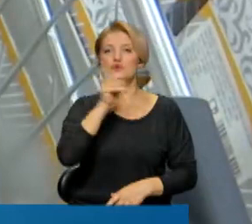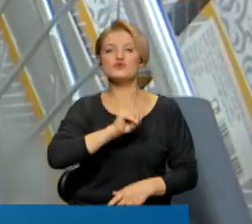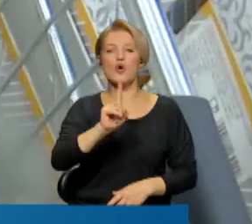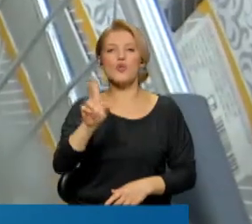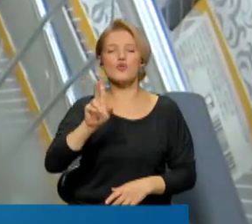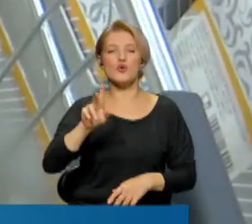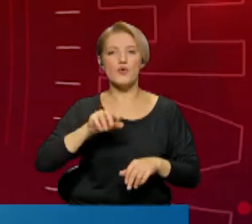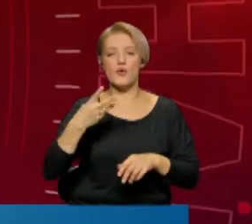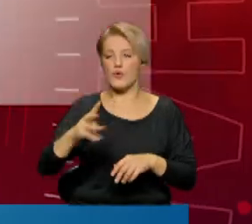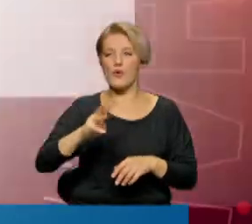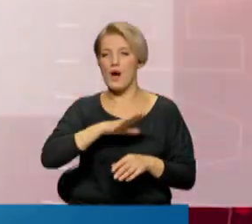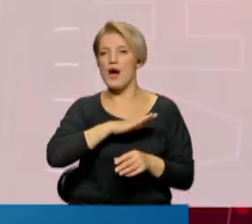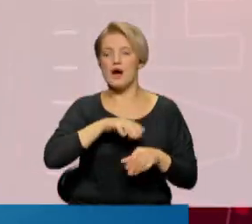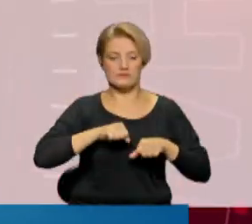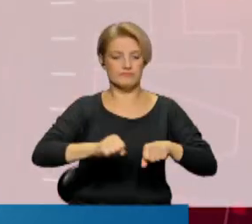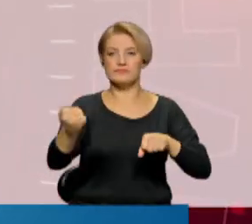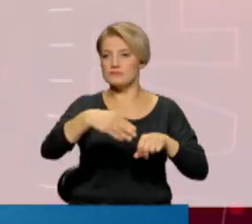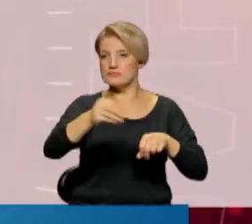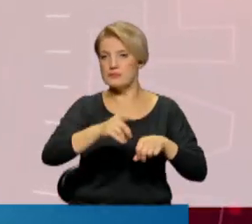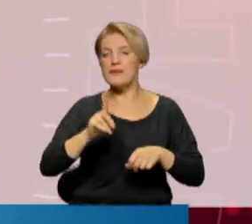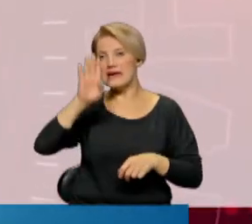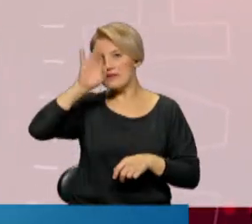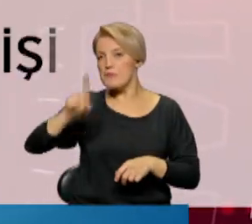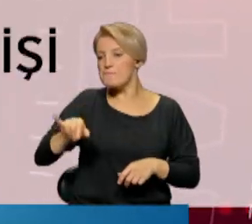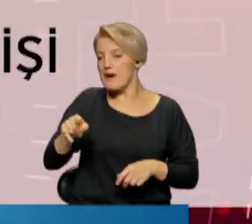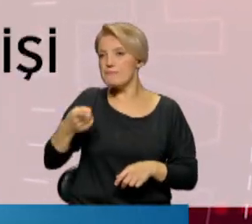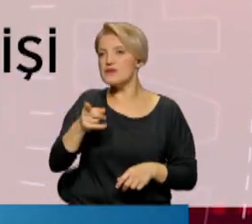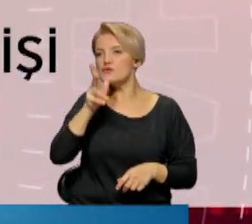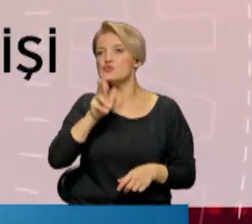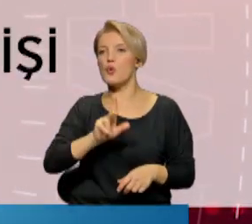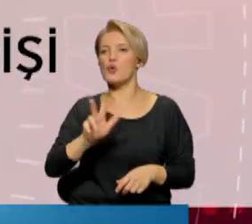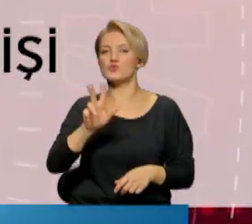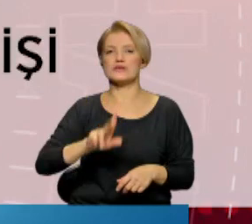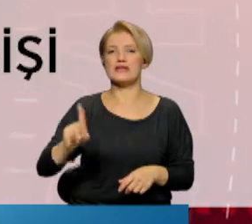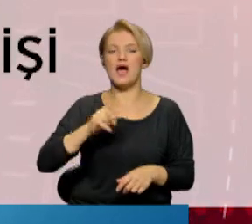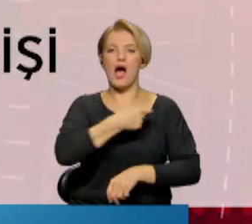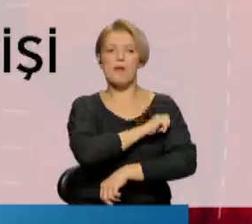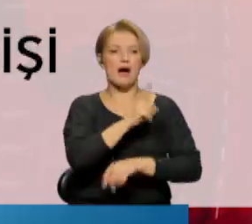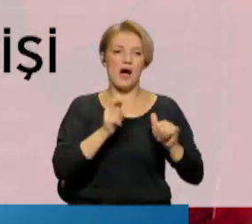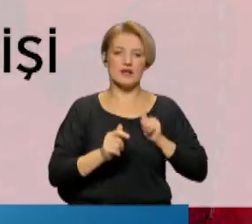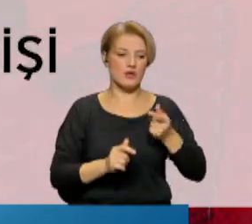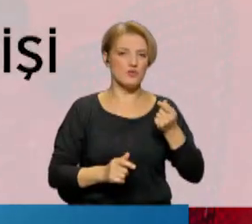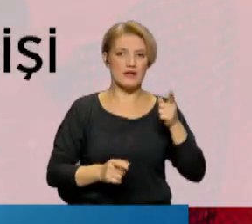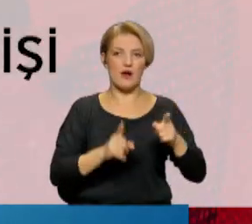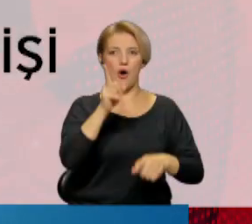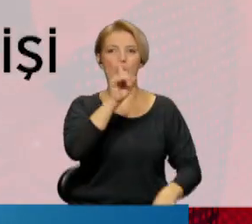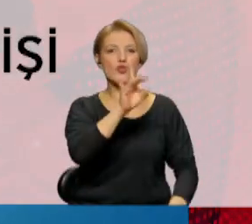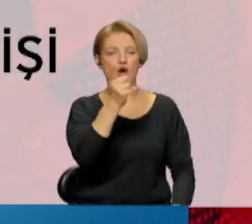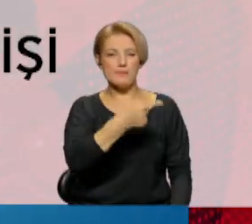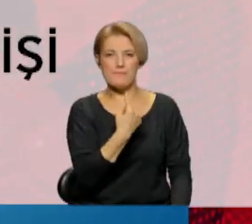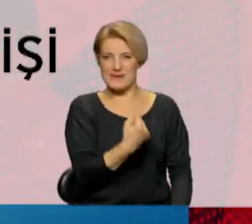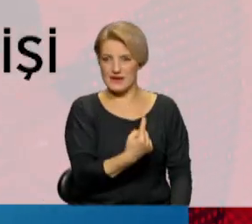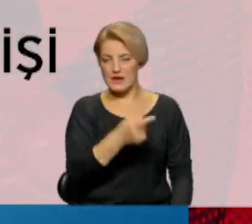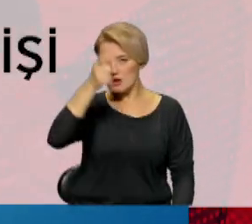dolan alışveriş sepeti İstanbul'da bir markette 1337 liraya doluyor. Almanya'da bir asgari ücretlinin maaşının 14'te 1'iyle